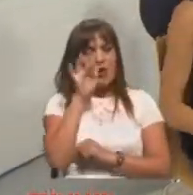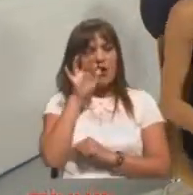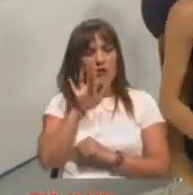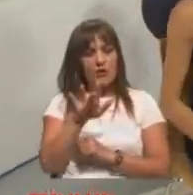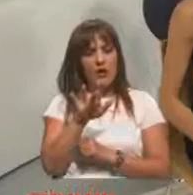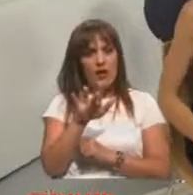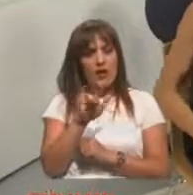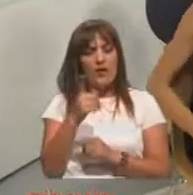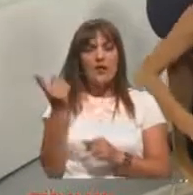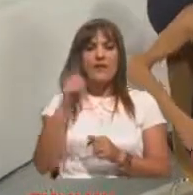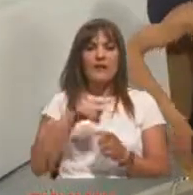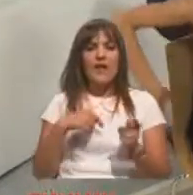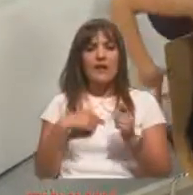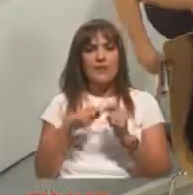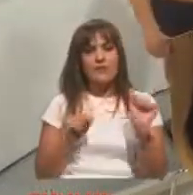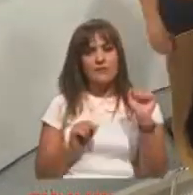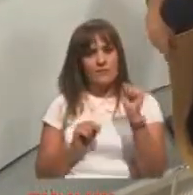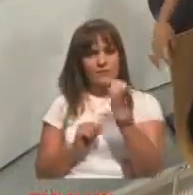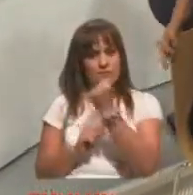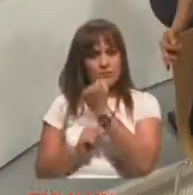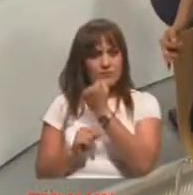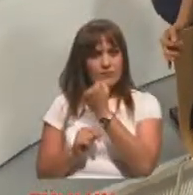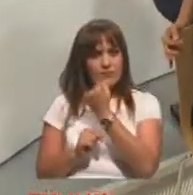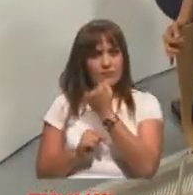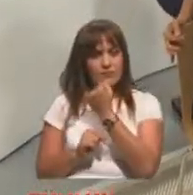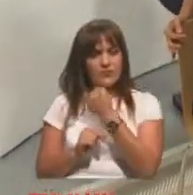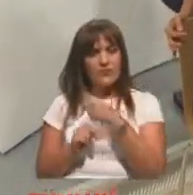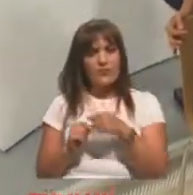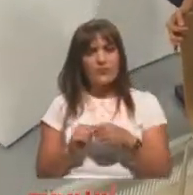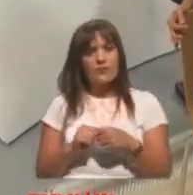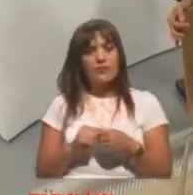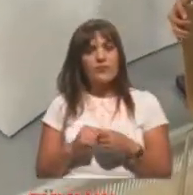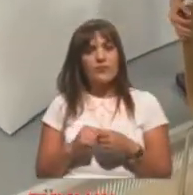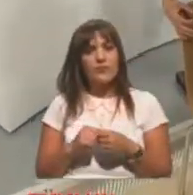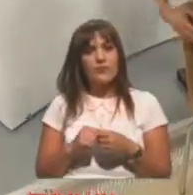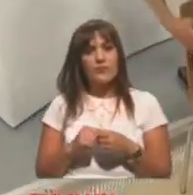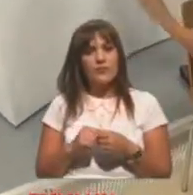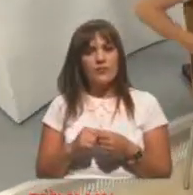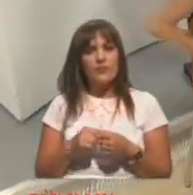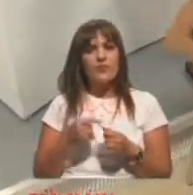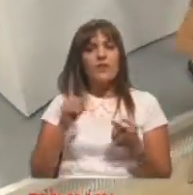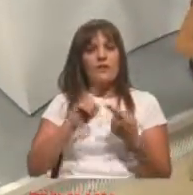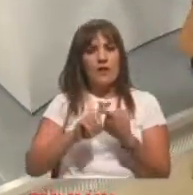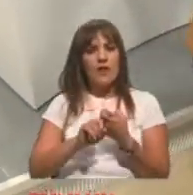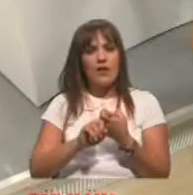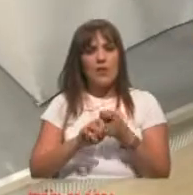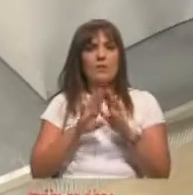Ortaya. Diğer taraf için. Dönüyorum.